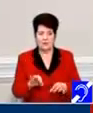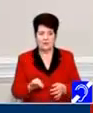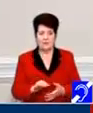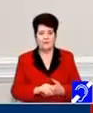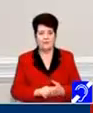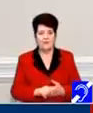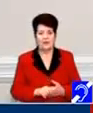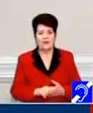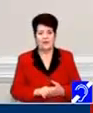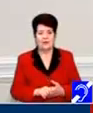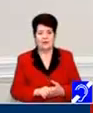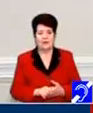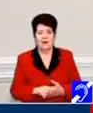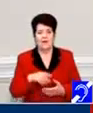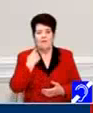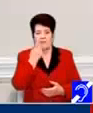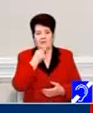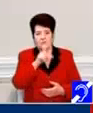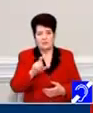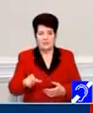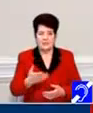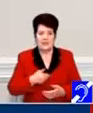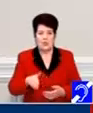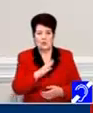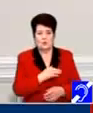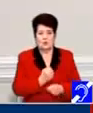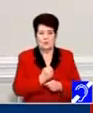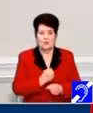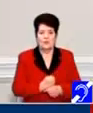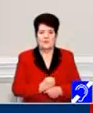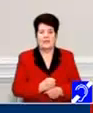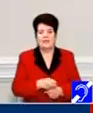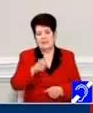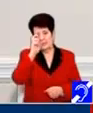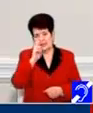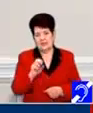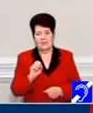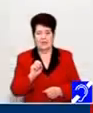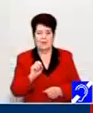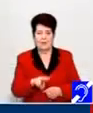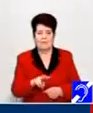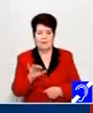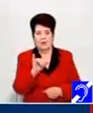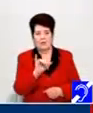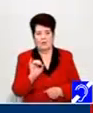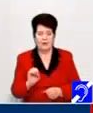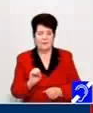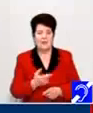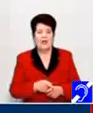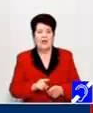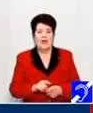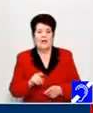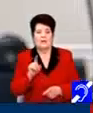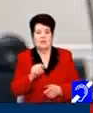migrațională față de cetățenii noștri care muncesc în țările membre ale Uniunii Euroasiatice. Șeful statului spune că